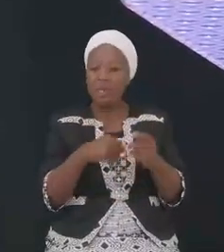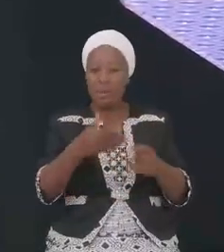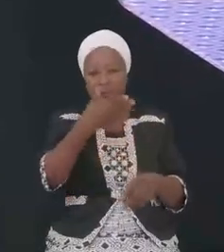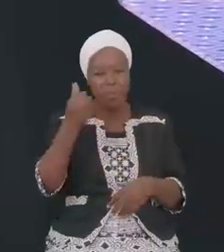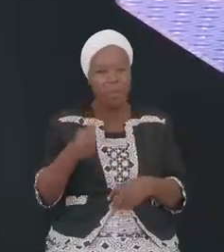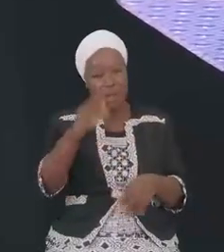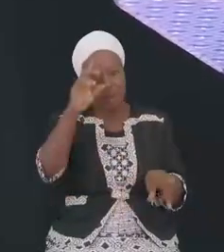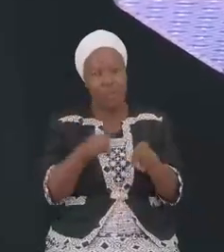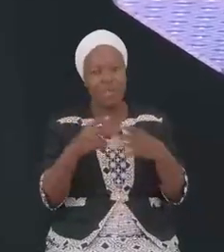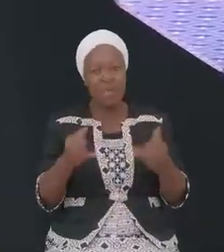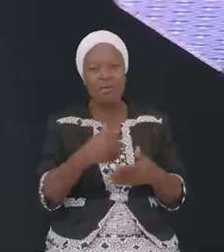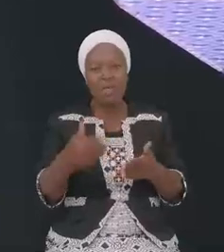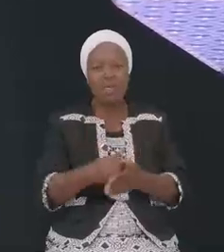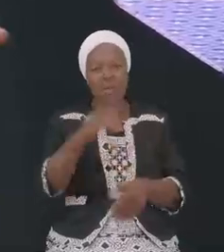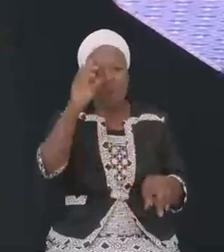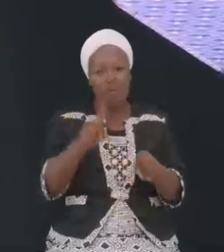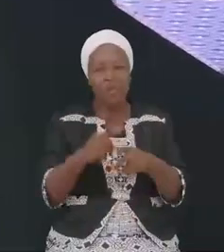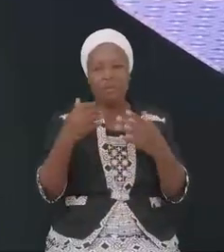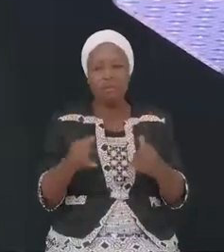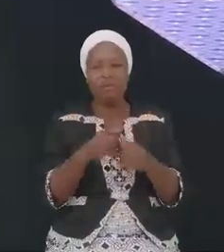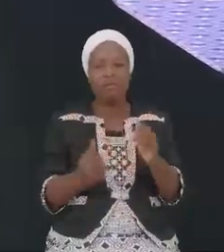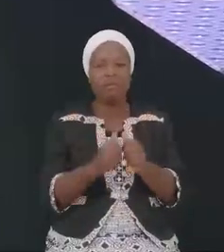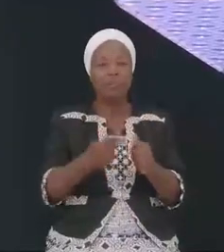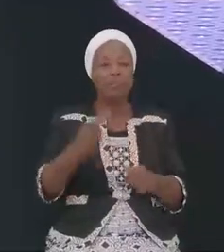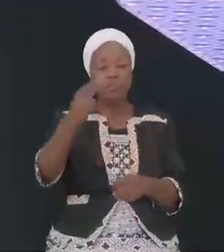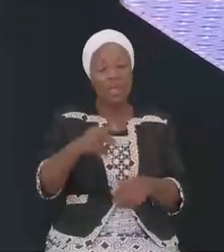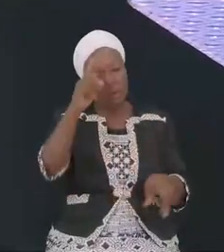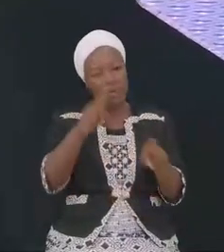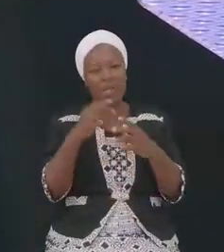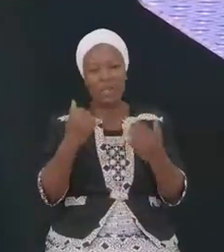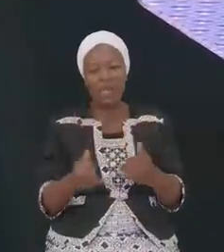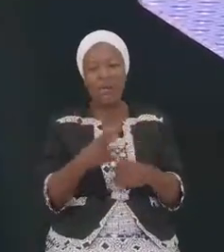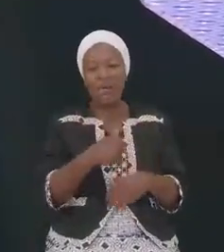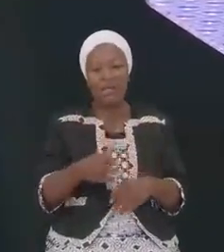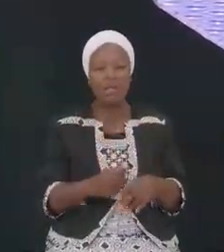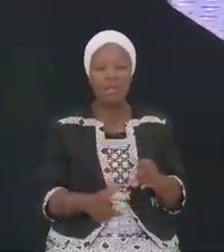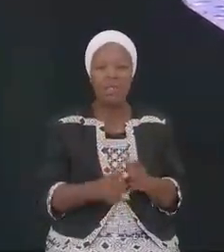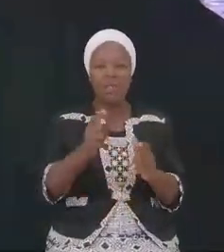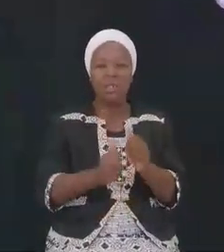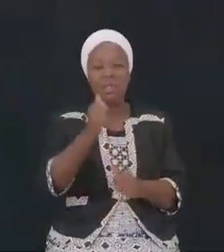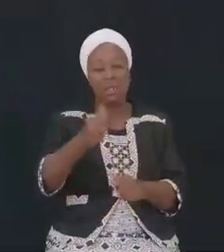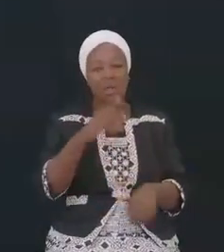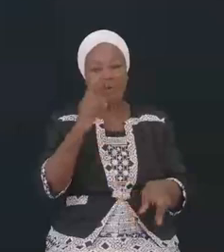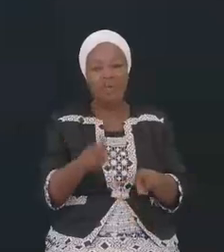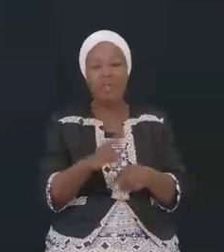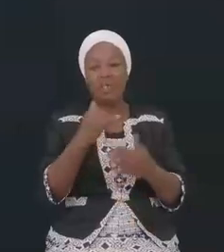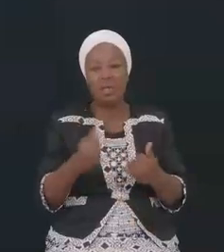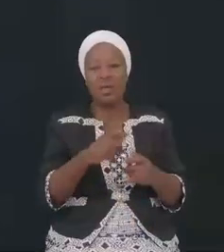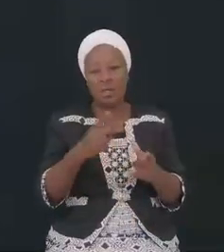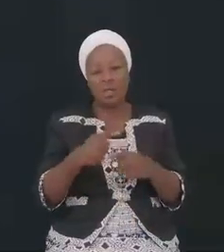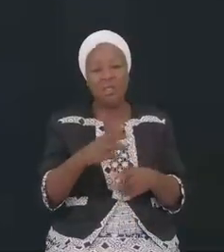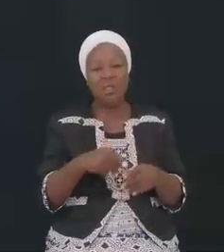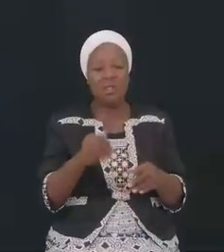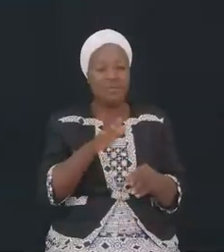une nouvelle alliance maintenant, une alliance supérieure, une plus grande alliance maintenant. Et il a amené sa